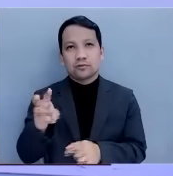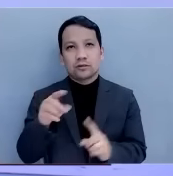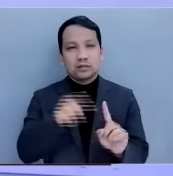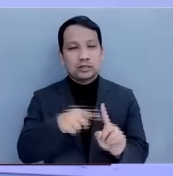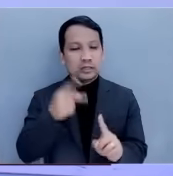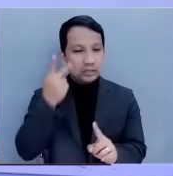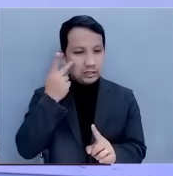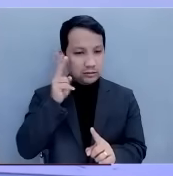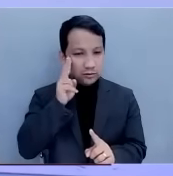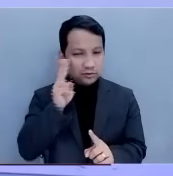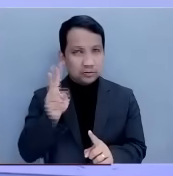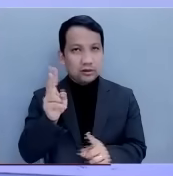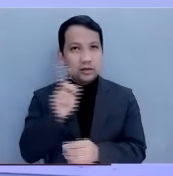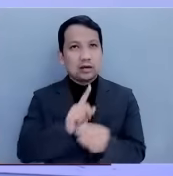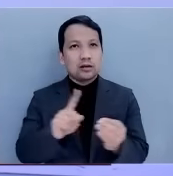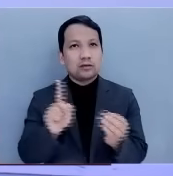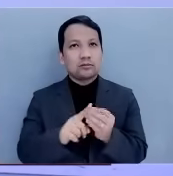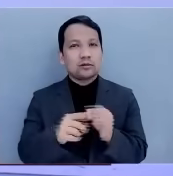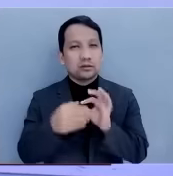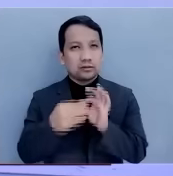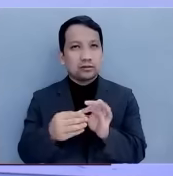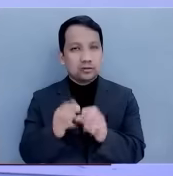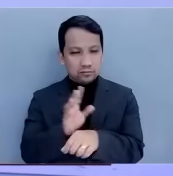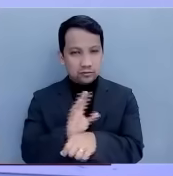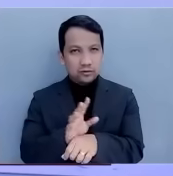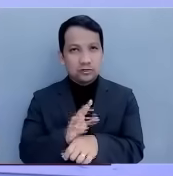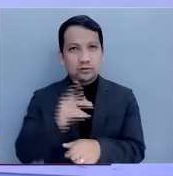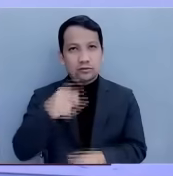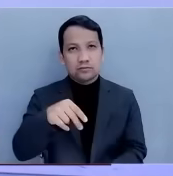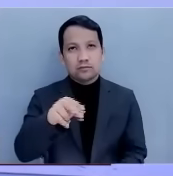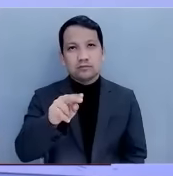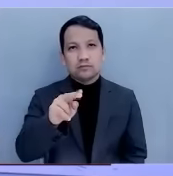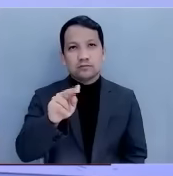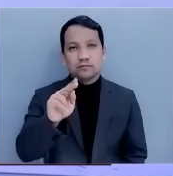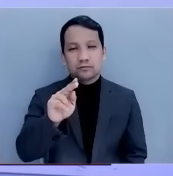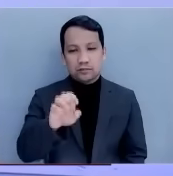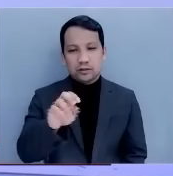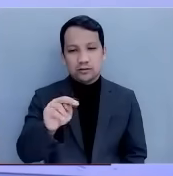Kylie Verzosa para sa upcoming film niyang Penduko.